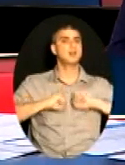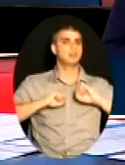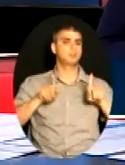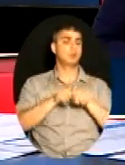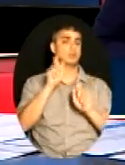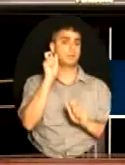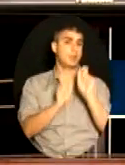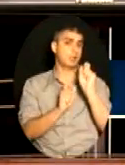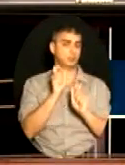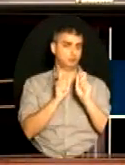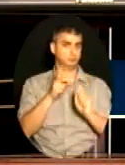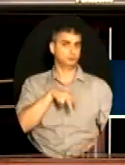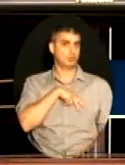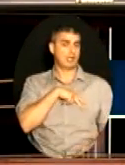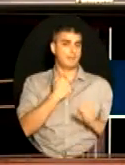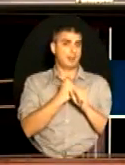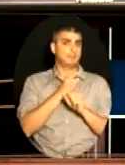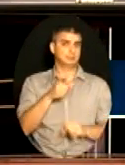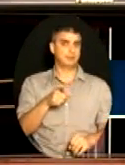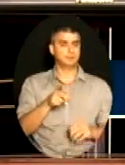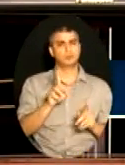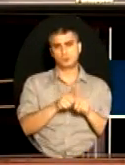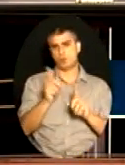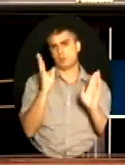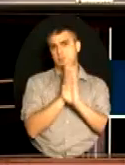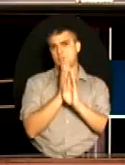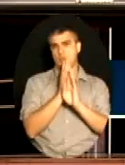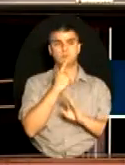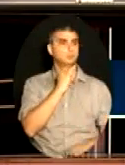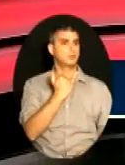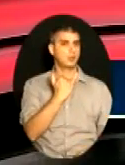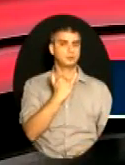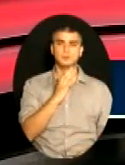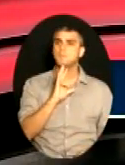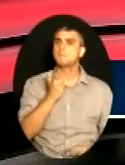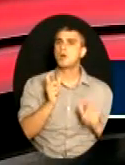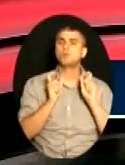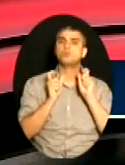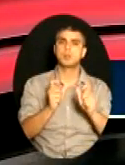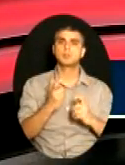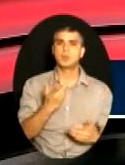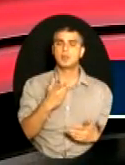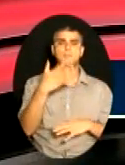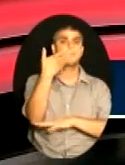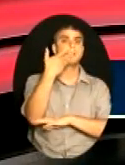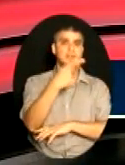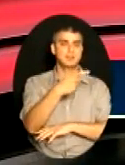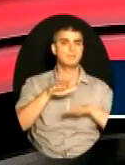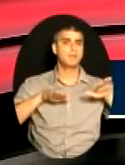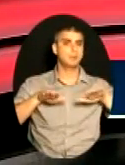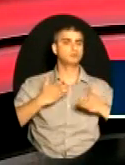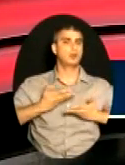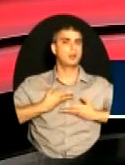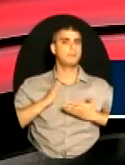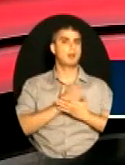באותם אנשים שאחראים למעשים האלה כטרוריסטים. נכון. מה מונע מהמדינה, מהממשלה,